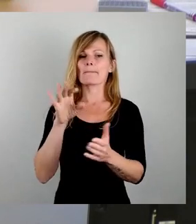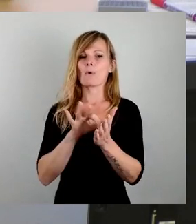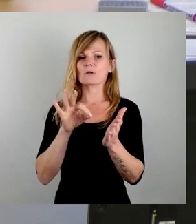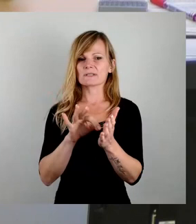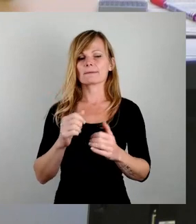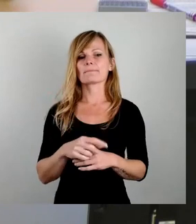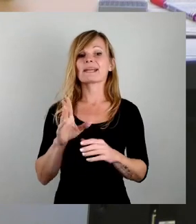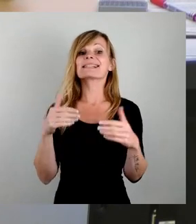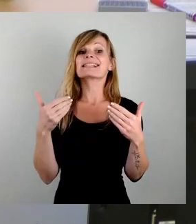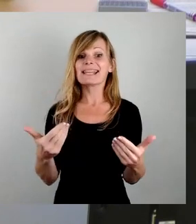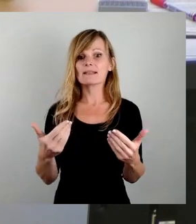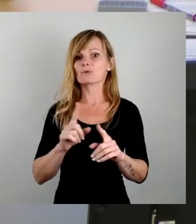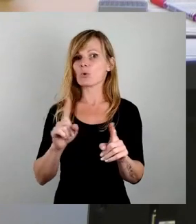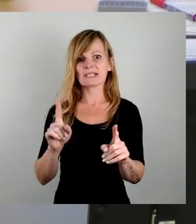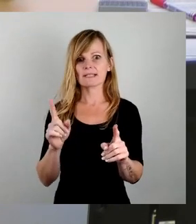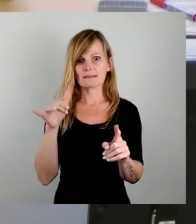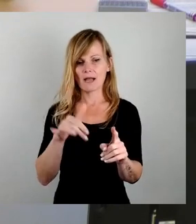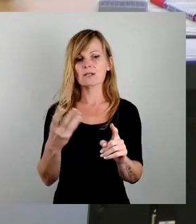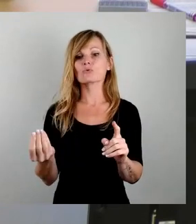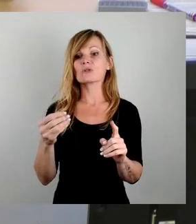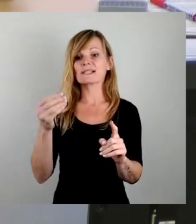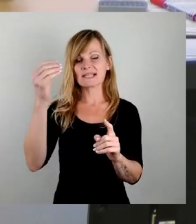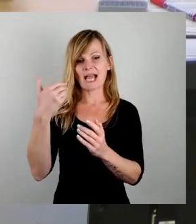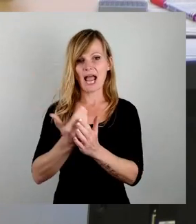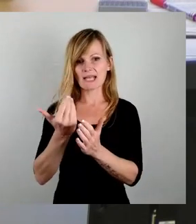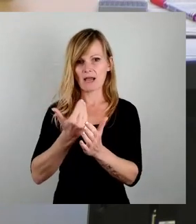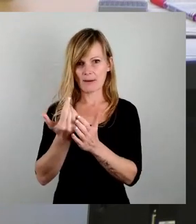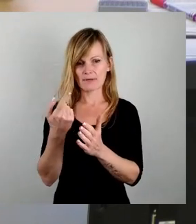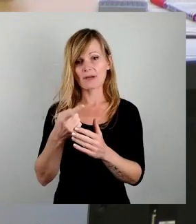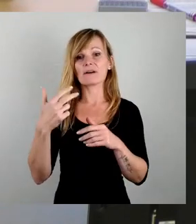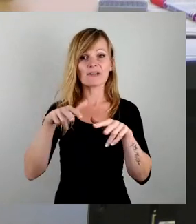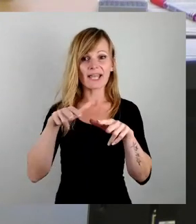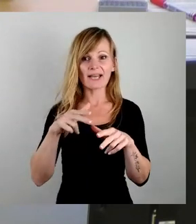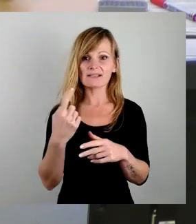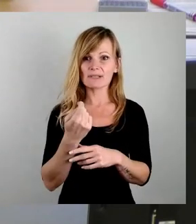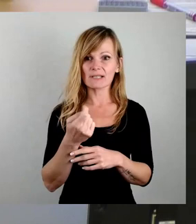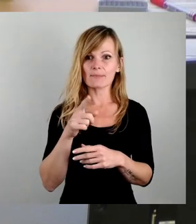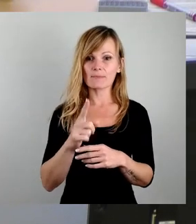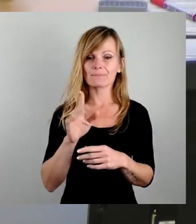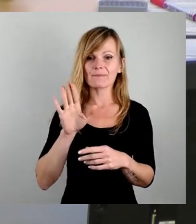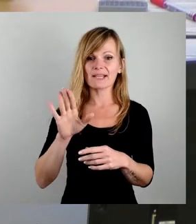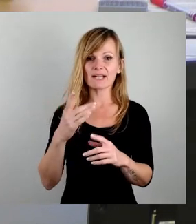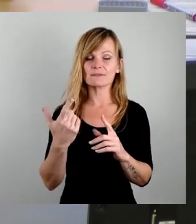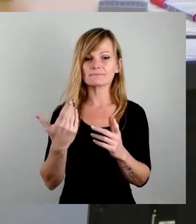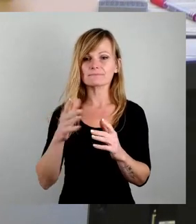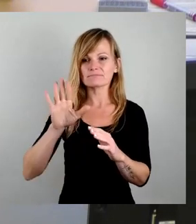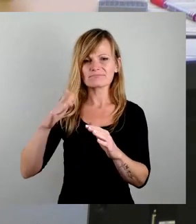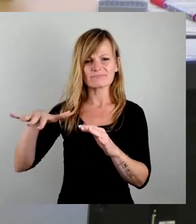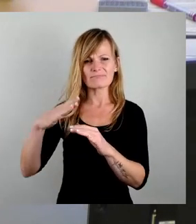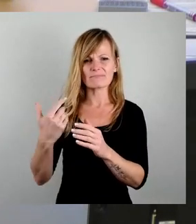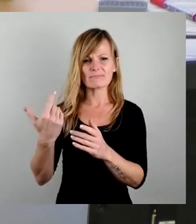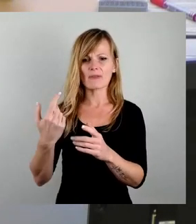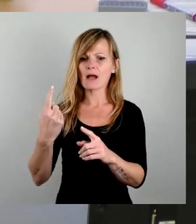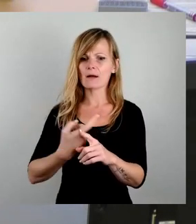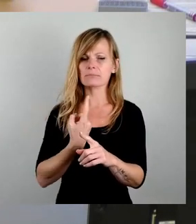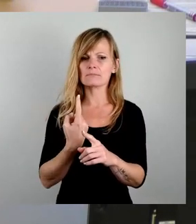nicht, zusätzliche Einnahmen, auf die die Verkehrsbetriebe bzw. ihre Spitze verzichtet haben, als sie das Angebot hatten,